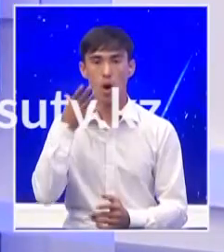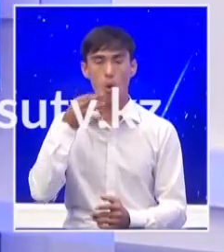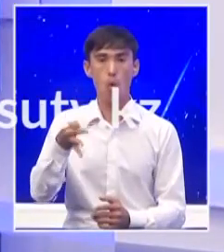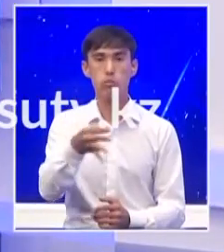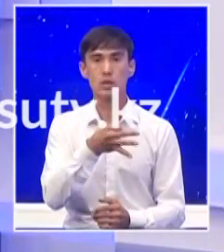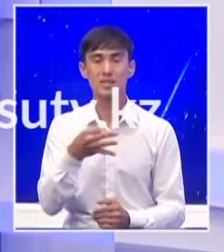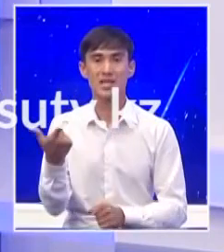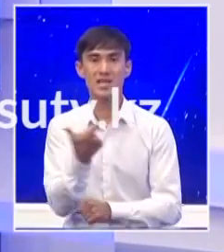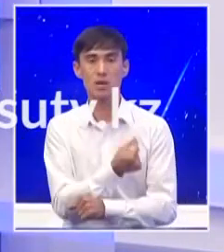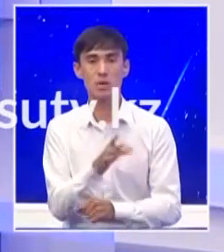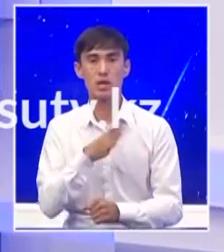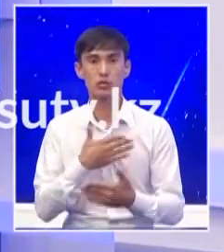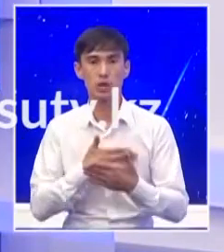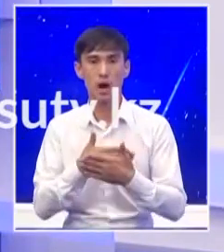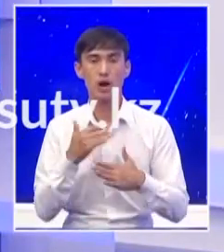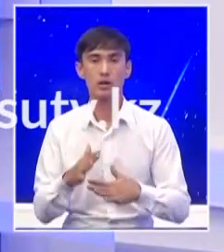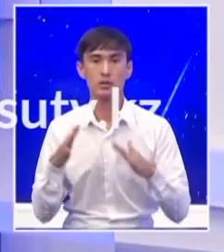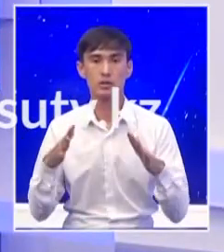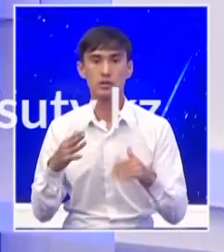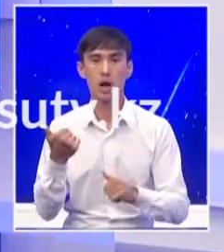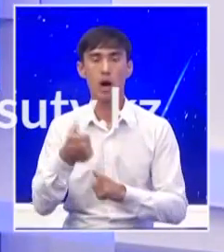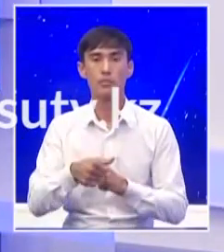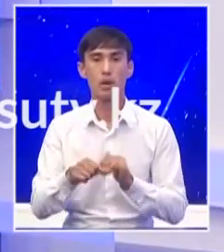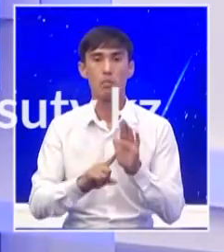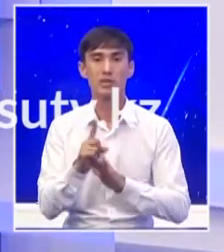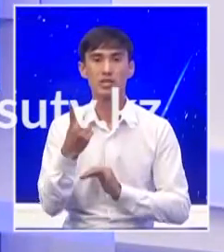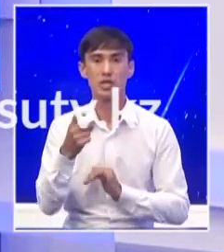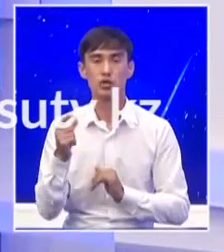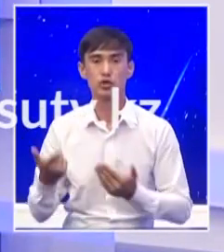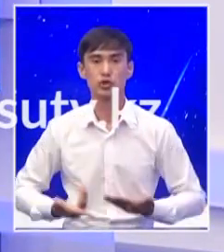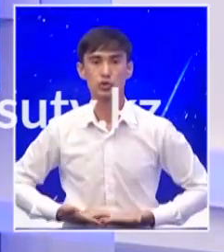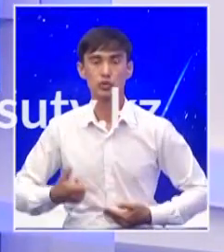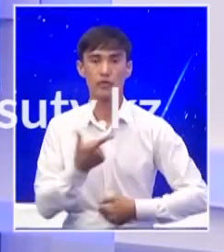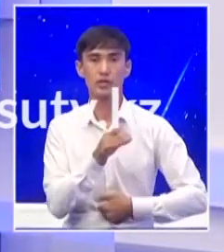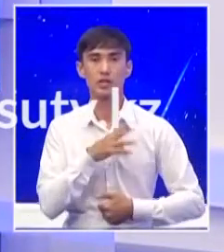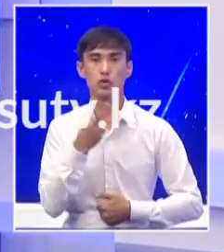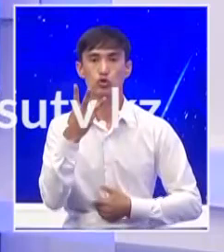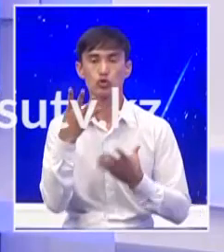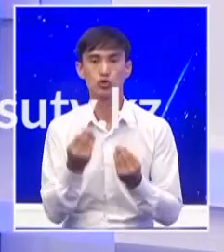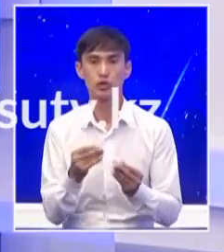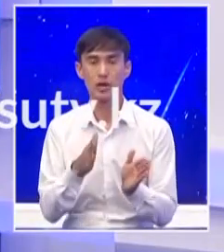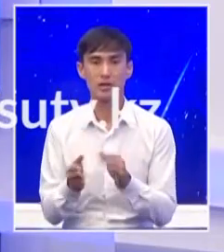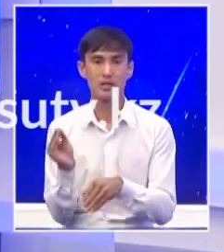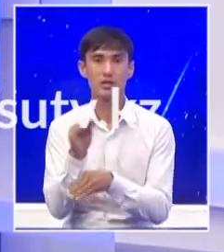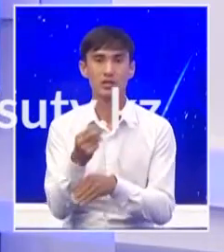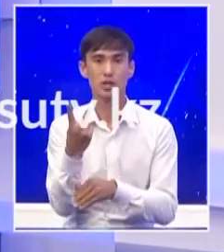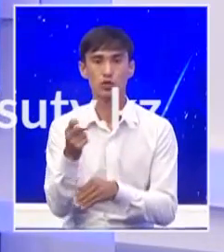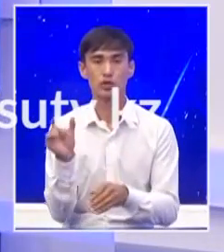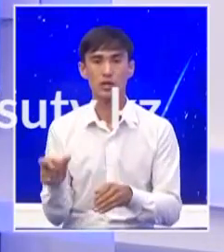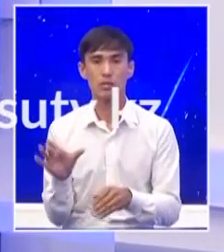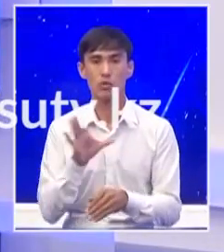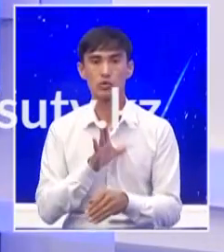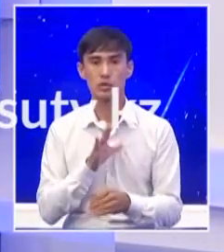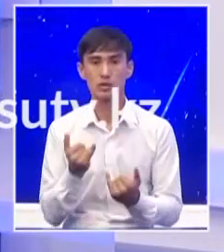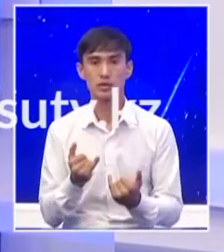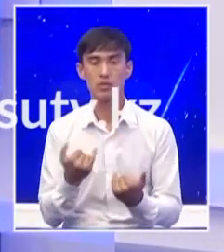Облыста екпе егу қарқынды. Апта басында 207 сулық вакцина алса, небәрі 3 күннің ішінде қатарына тағы 200 адам қосылған.